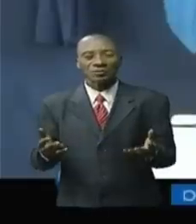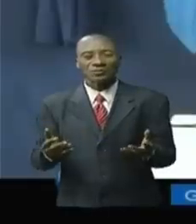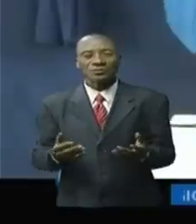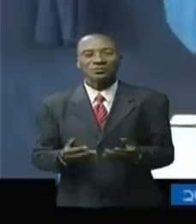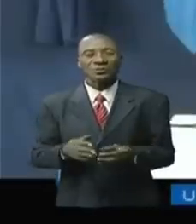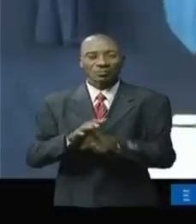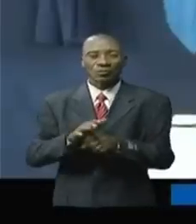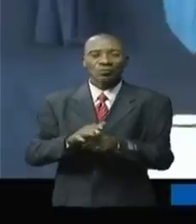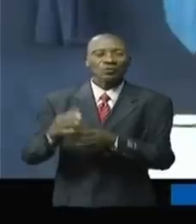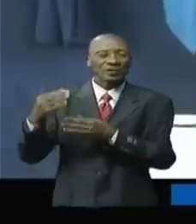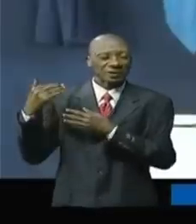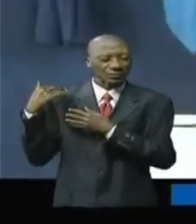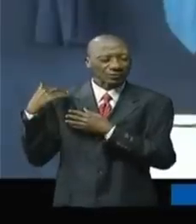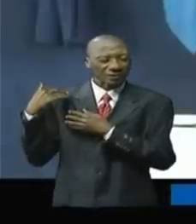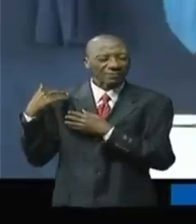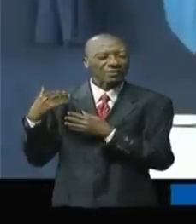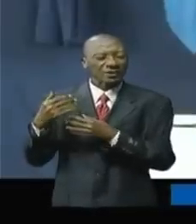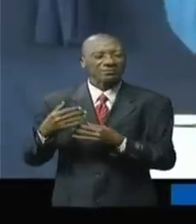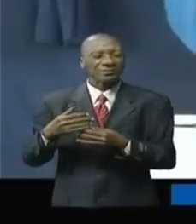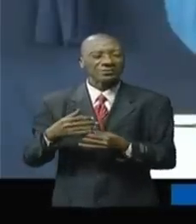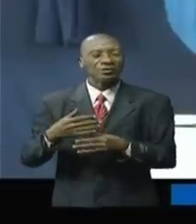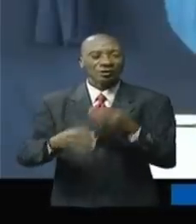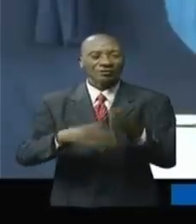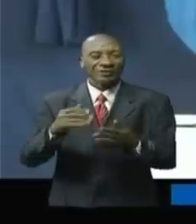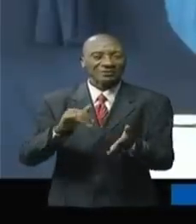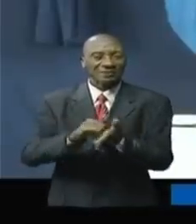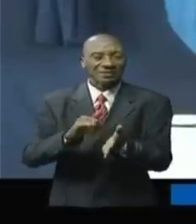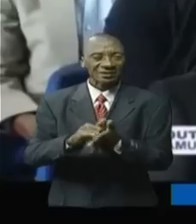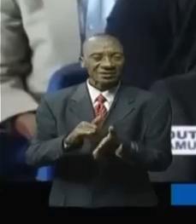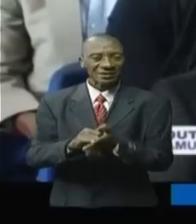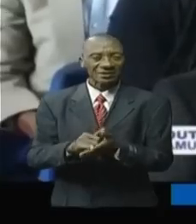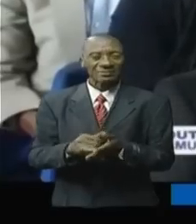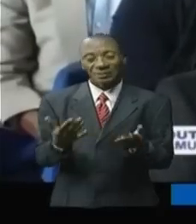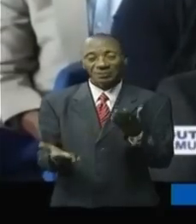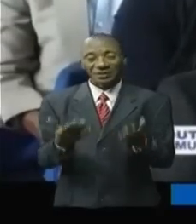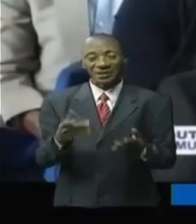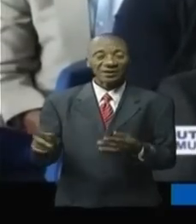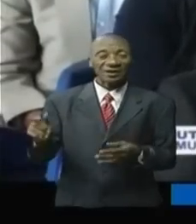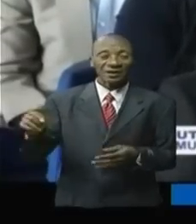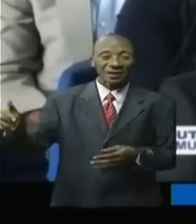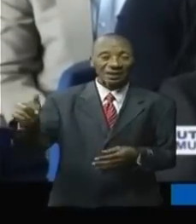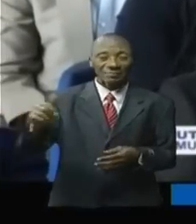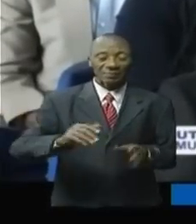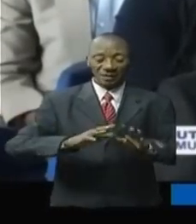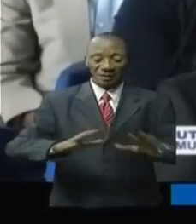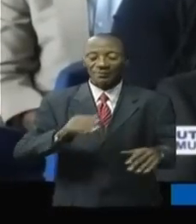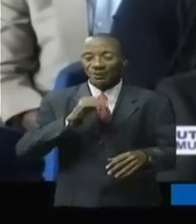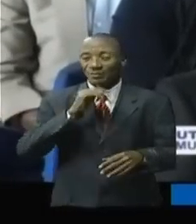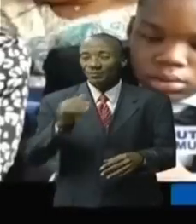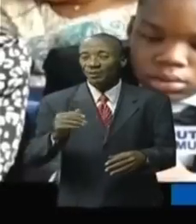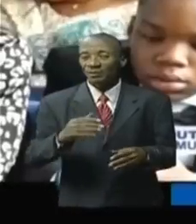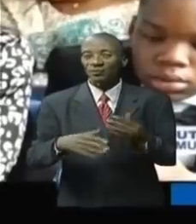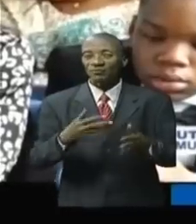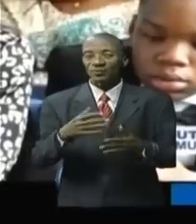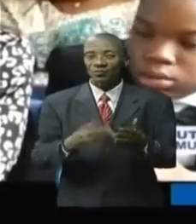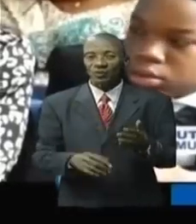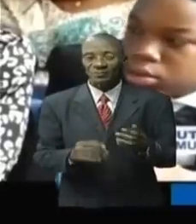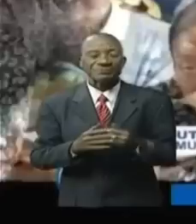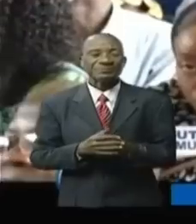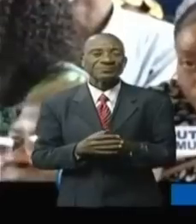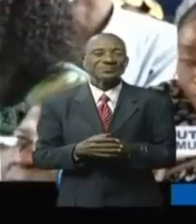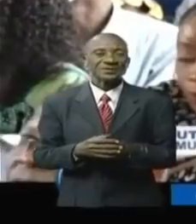profil demandé, ce n'est pas parce qu'ils n'avaient pas la compétence nécessaire. Dans le contexte actuel, le récipiendaire privilégie